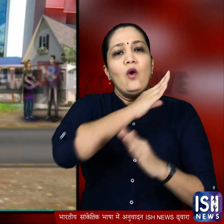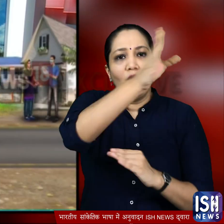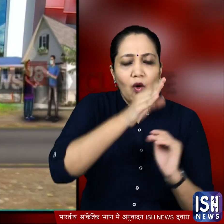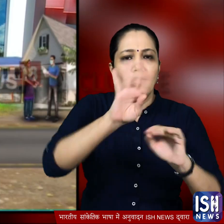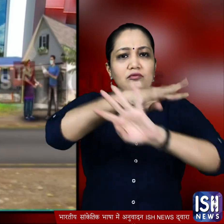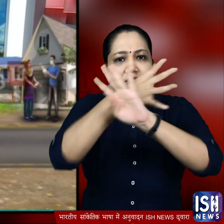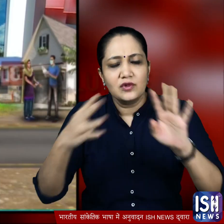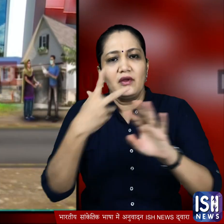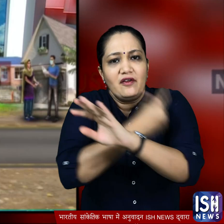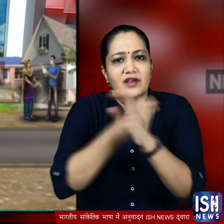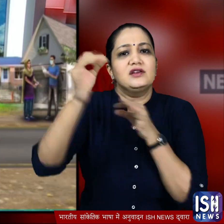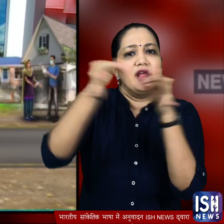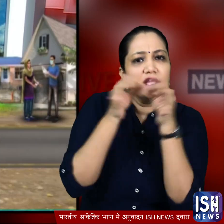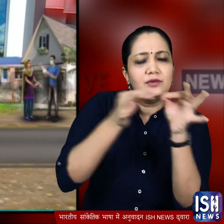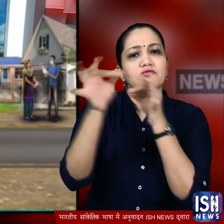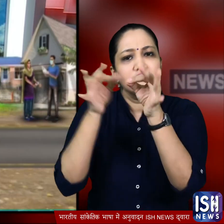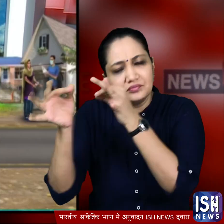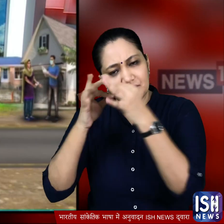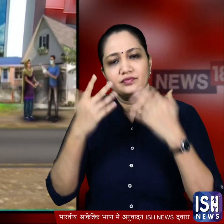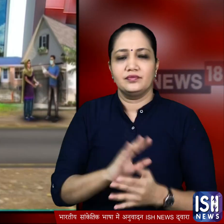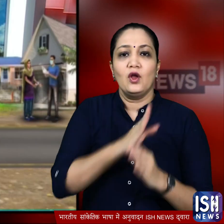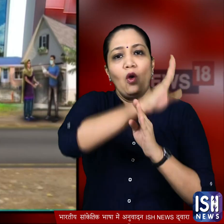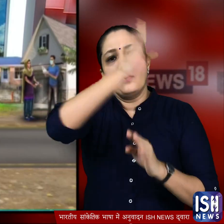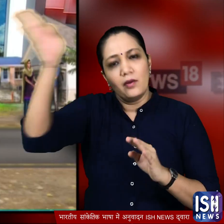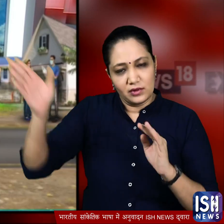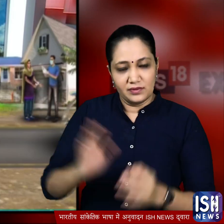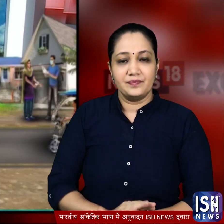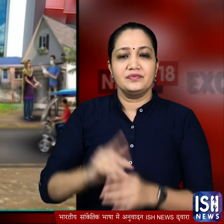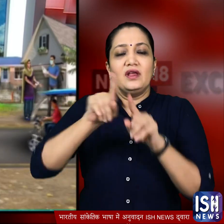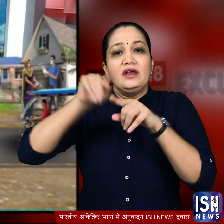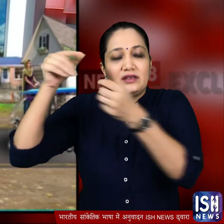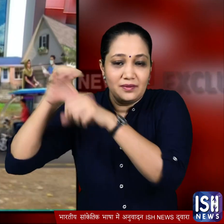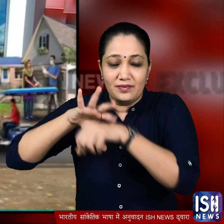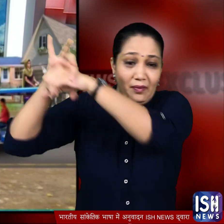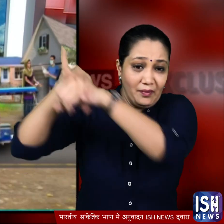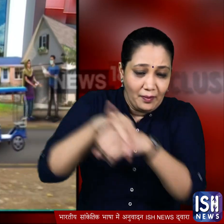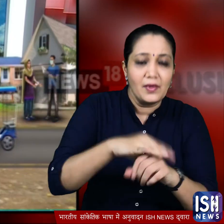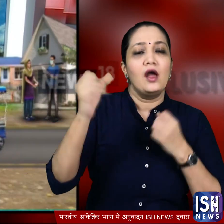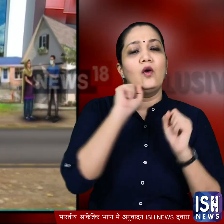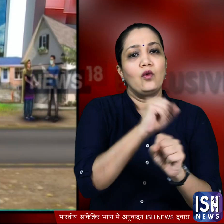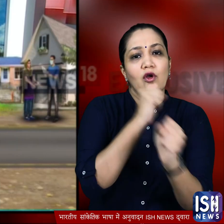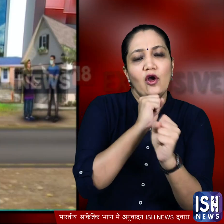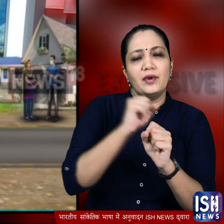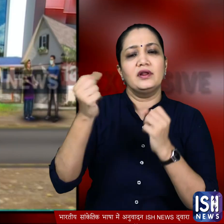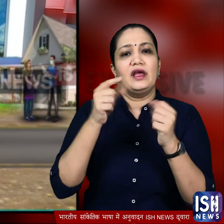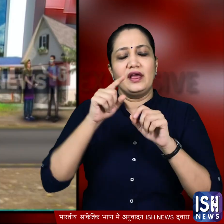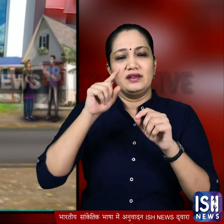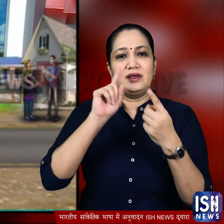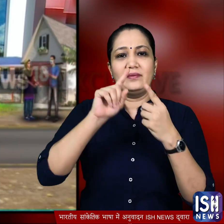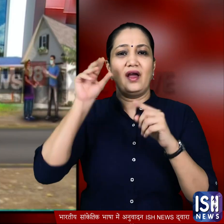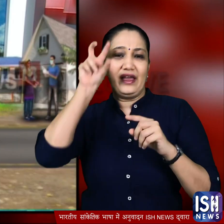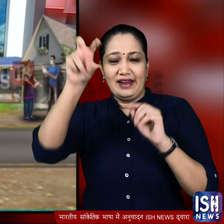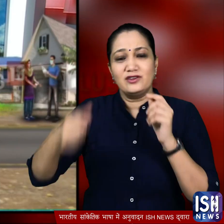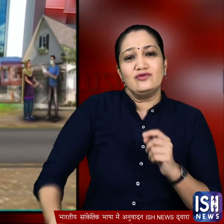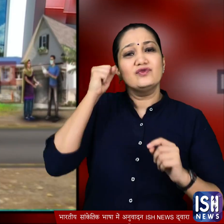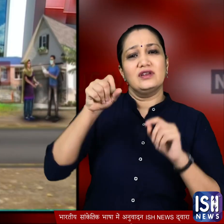जाकर स्लॉट और वैक्सीन की जानकारी दी जाएगी। लोगों को वैक्सीनेशन सेंटर तक लाने और ले जाने के लिए सरकार की तरफ से ई रिक्शा का